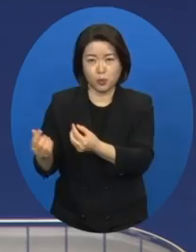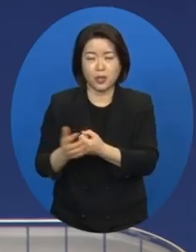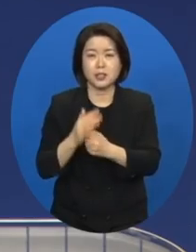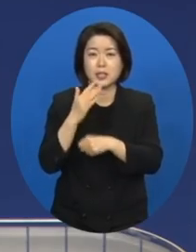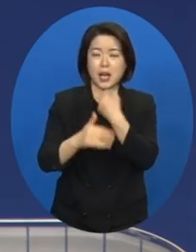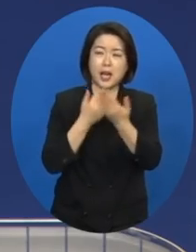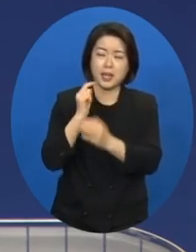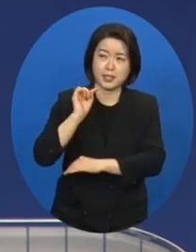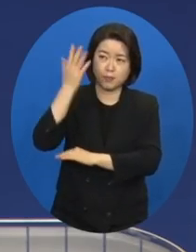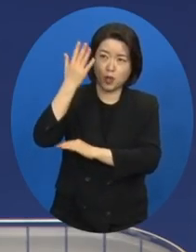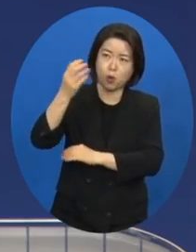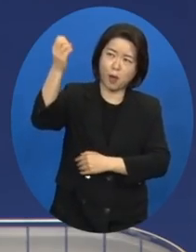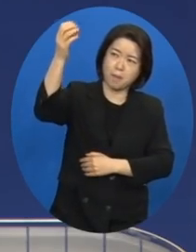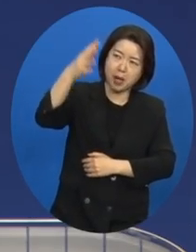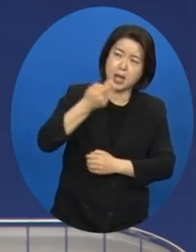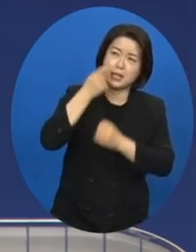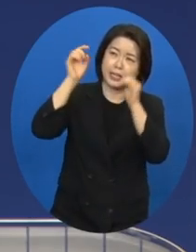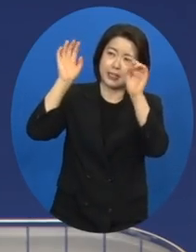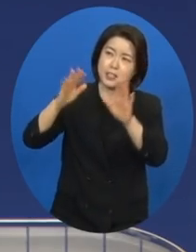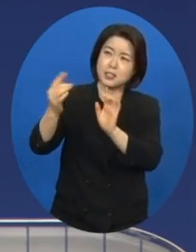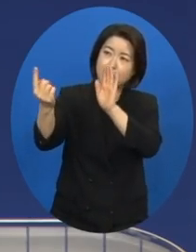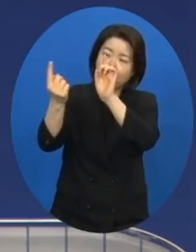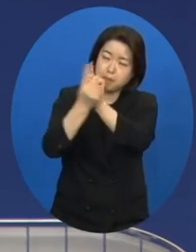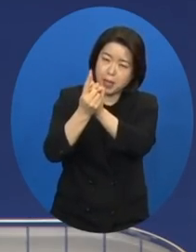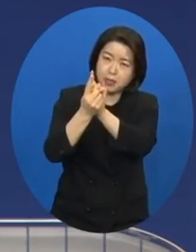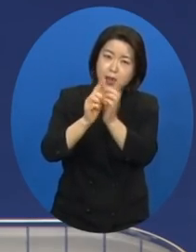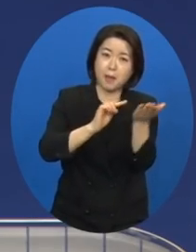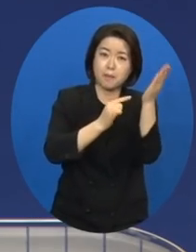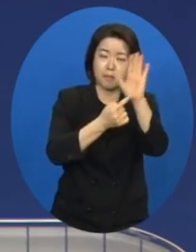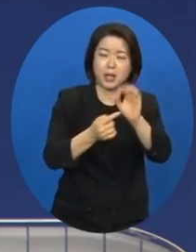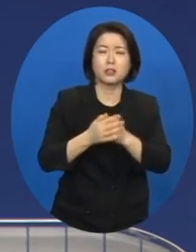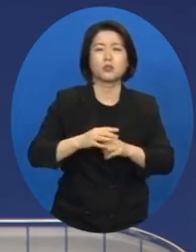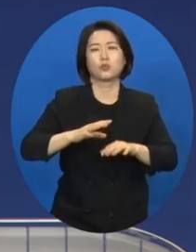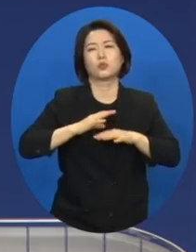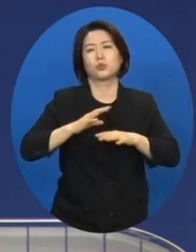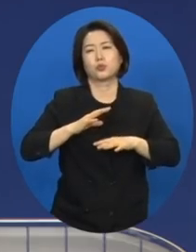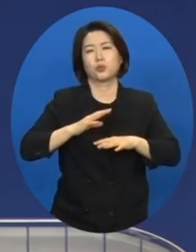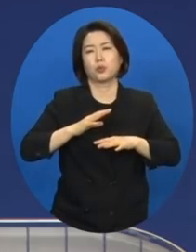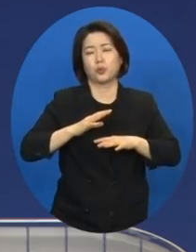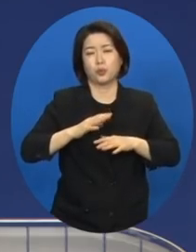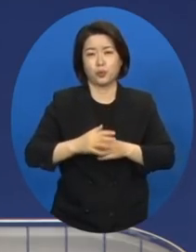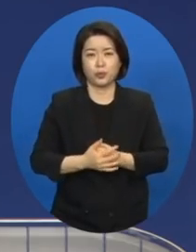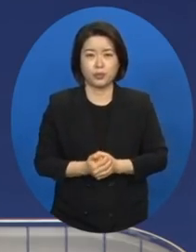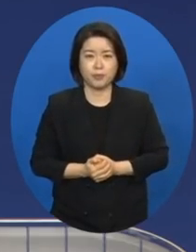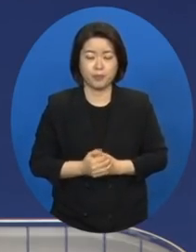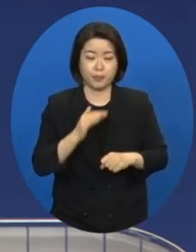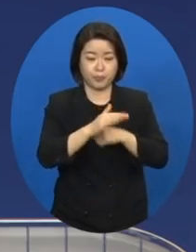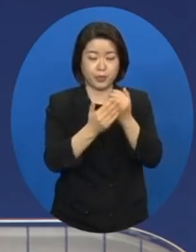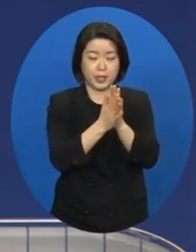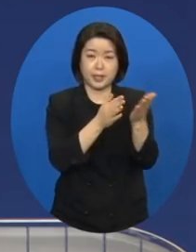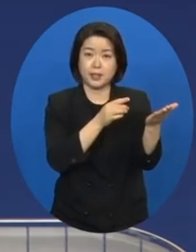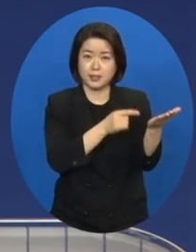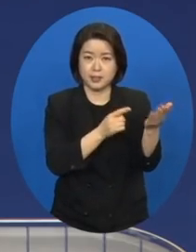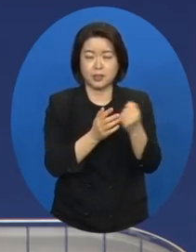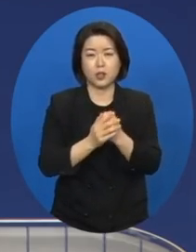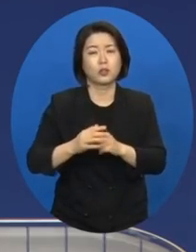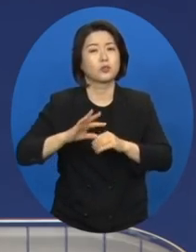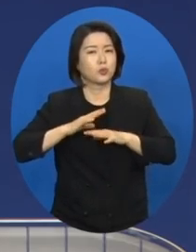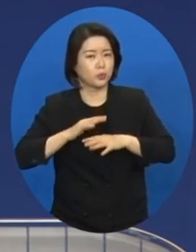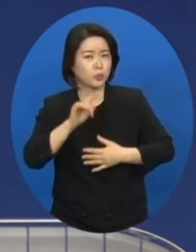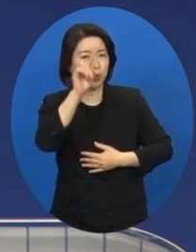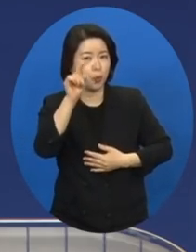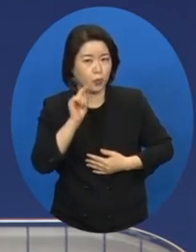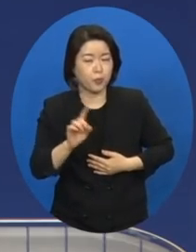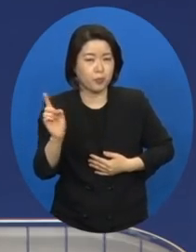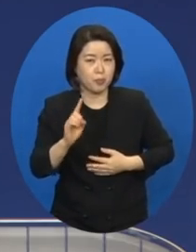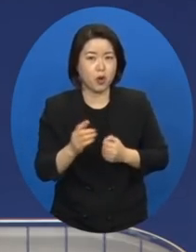하나님의 영광의 광채, 천사를 만난 반응은 두렵다라는 거예요. 성경은 두려움이란